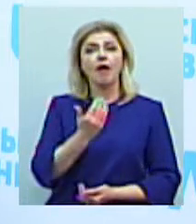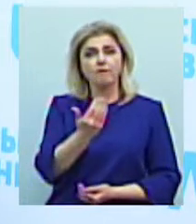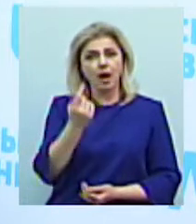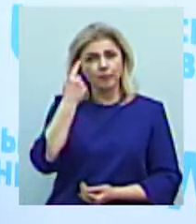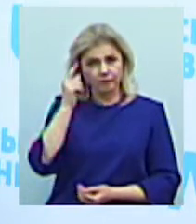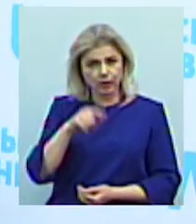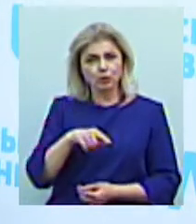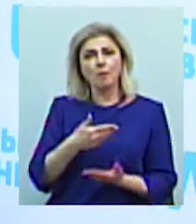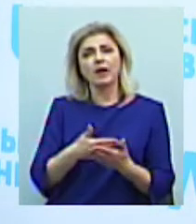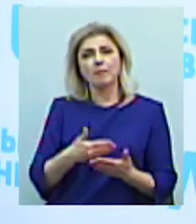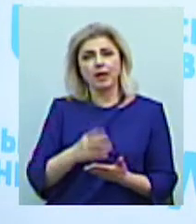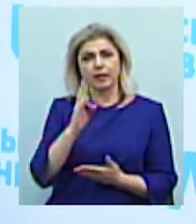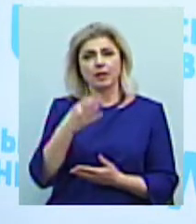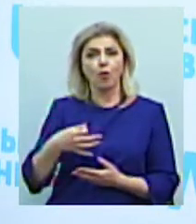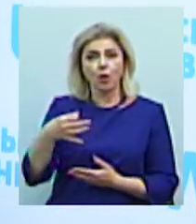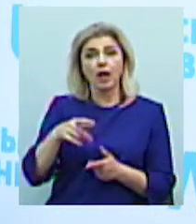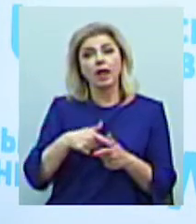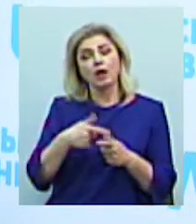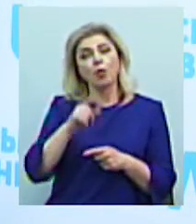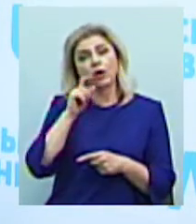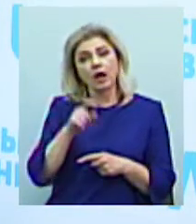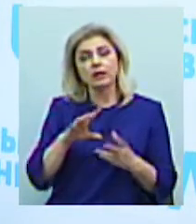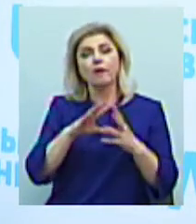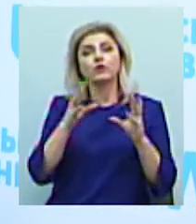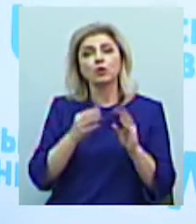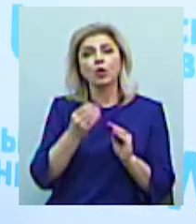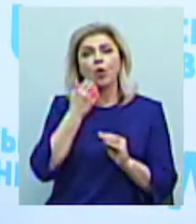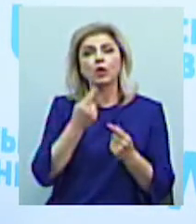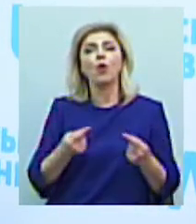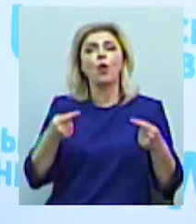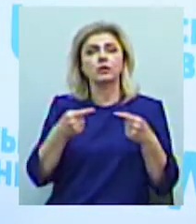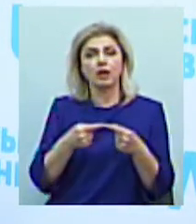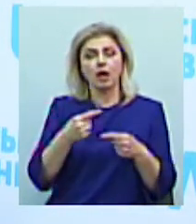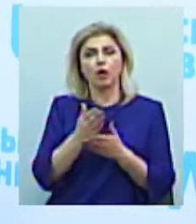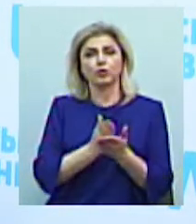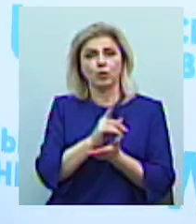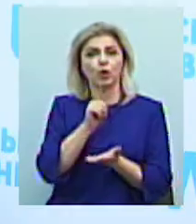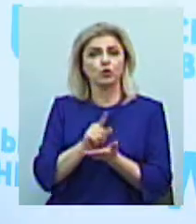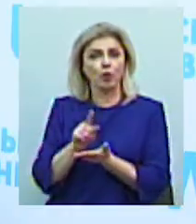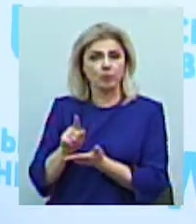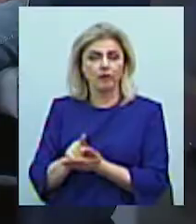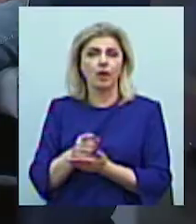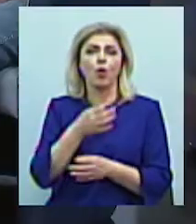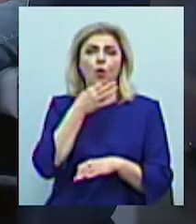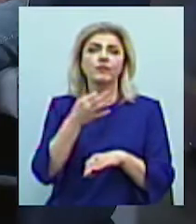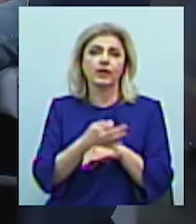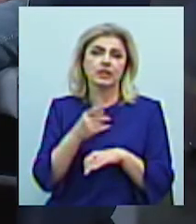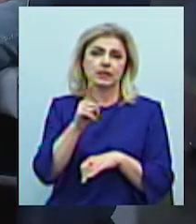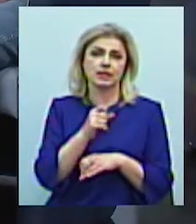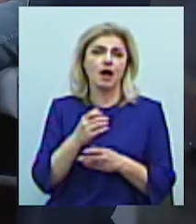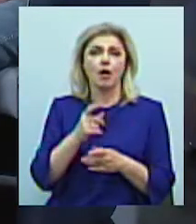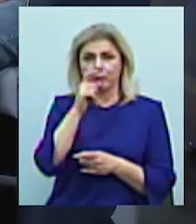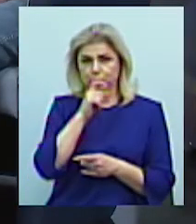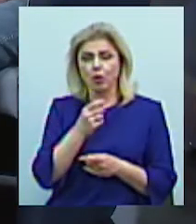на Миколаївщині або в Україні взагалі, коли конкретні посадові особи понесли б відповідальність за